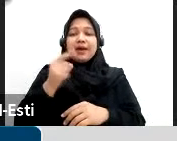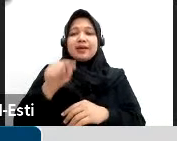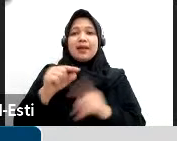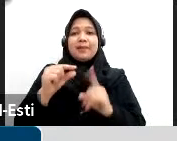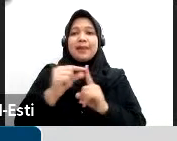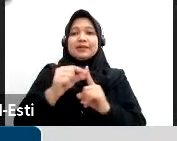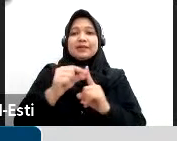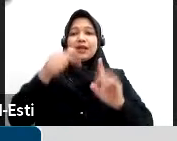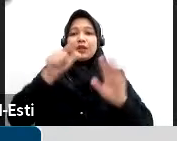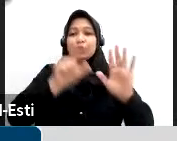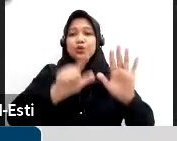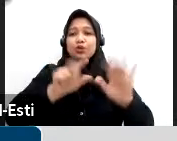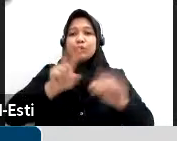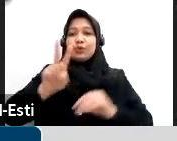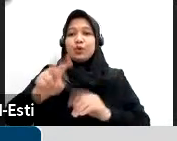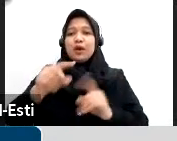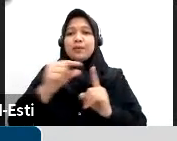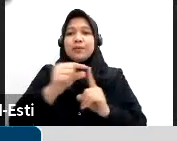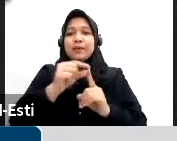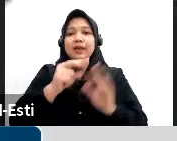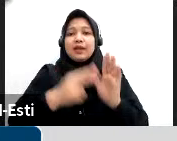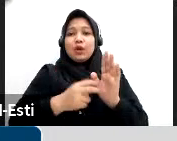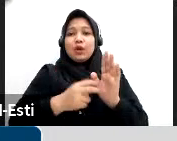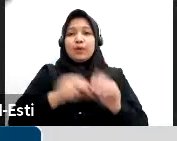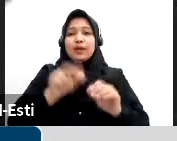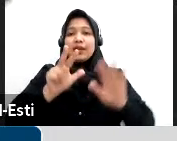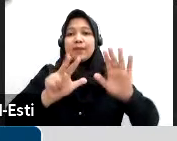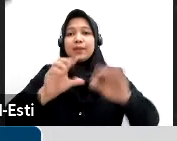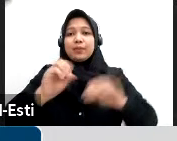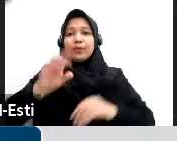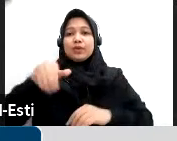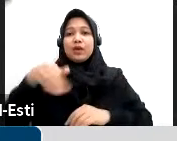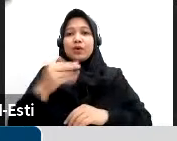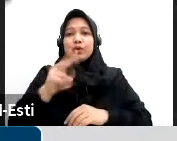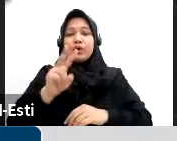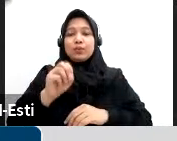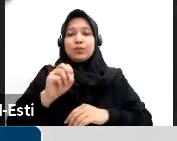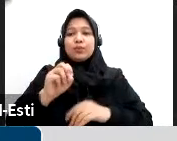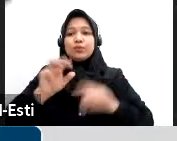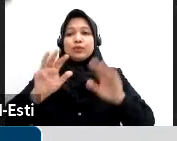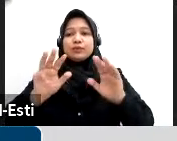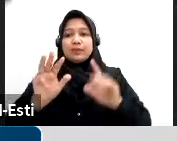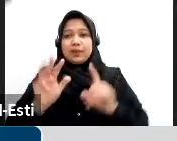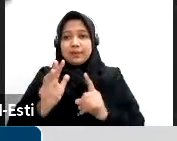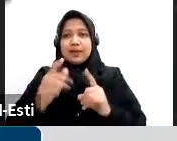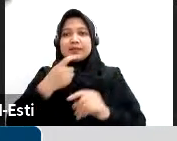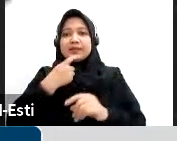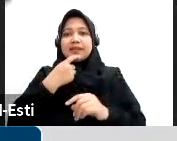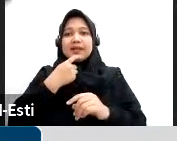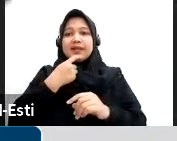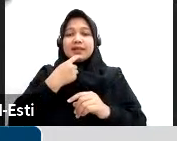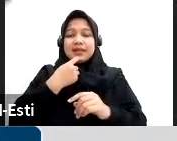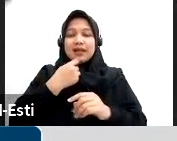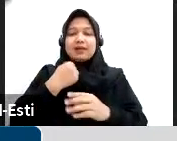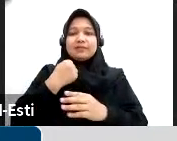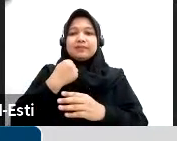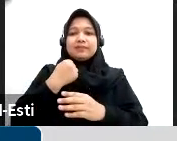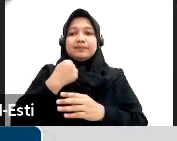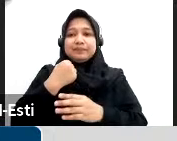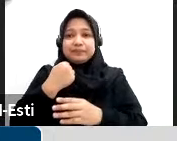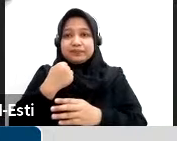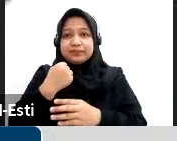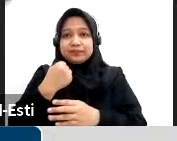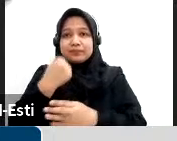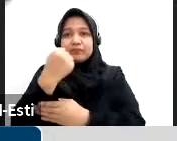pasal 72 TT nomor 80 tahun 2019 tentang apa namanya perdagangan melalui sistem elektronik ya